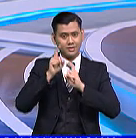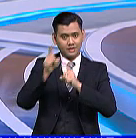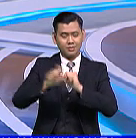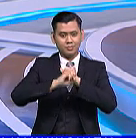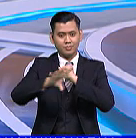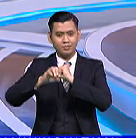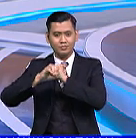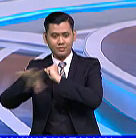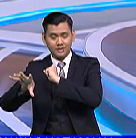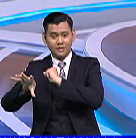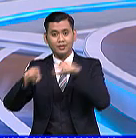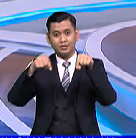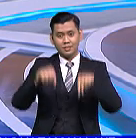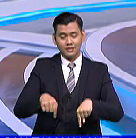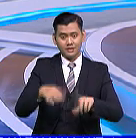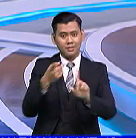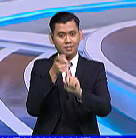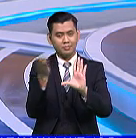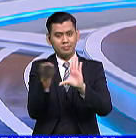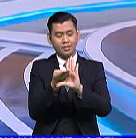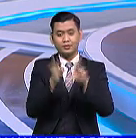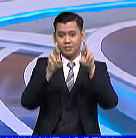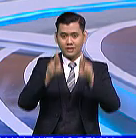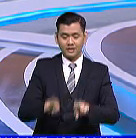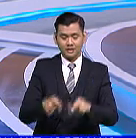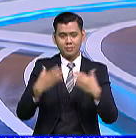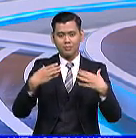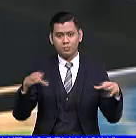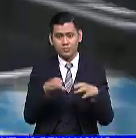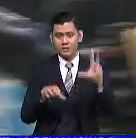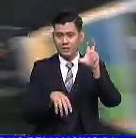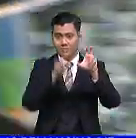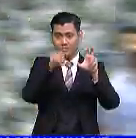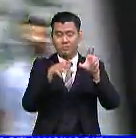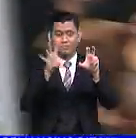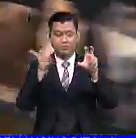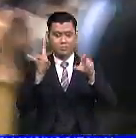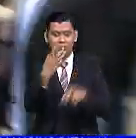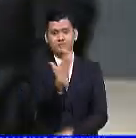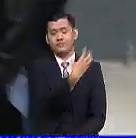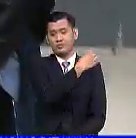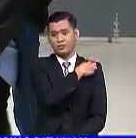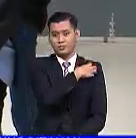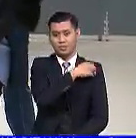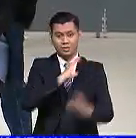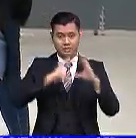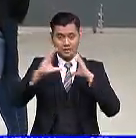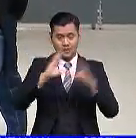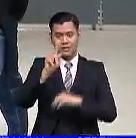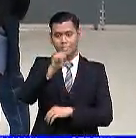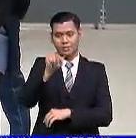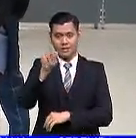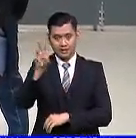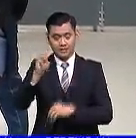lebaran itu ditawarkan sehingga 30 Jun depan justru ketua pegawai pemasaran dan komunikasi Bank Rakyat di samsony